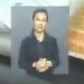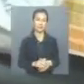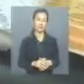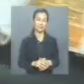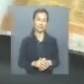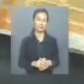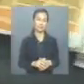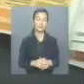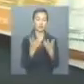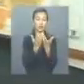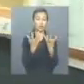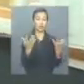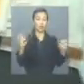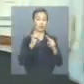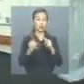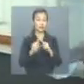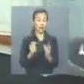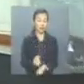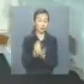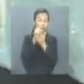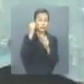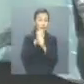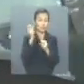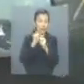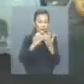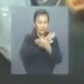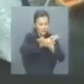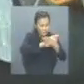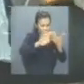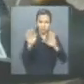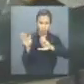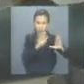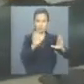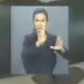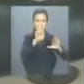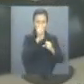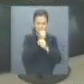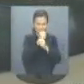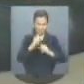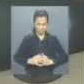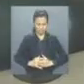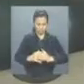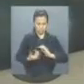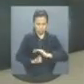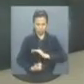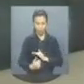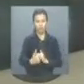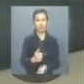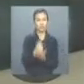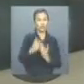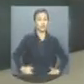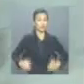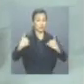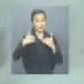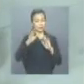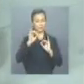อุปกรณ์ทำคลอดที่ผ่านการฆ่าเชื้อถูกห่อไว้เตรียมพร้อมกับอุปกรณ์การช่วยชีวิตเด็กเบื้องต้นที่แพทย์โรงพยาบาลตำรวจจะใช้น